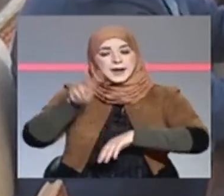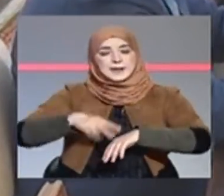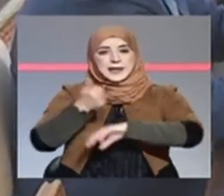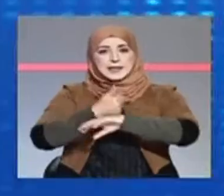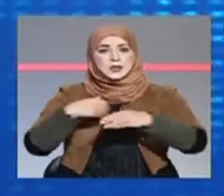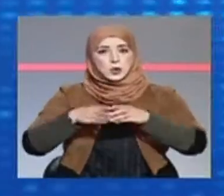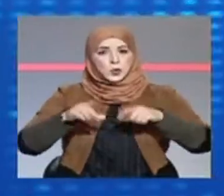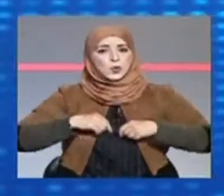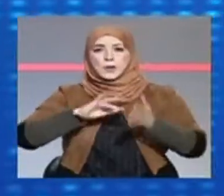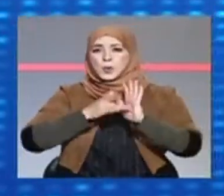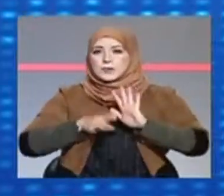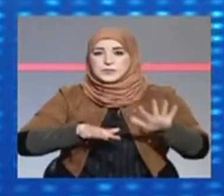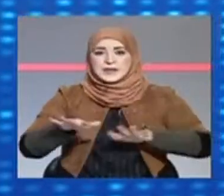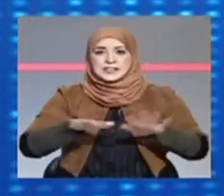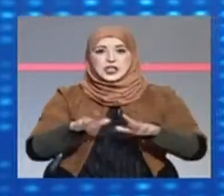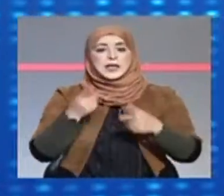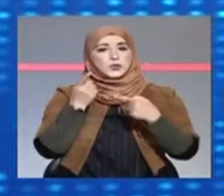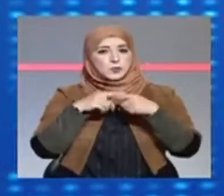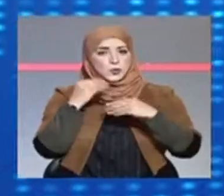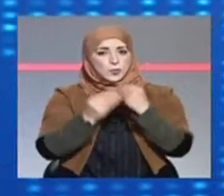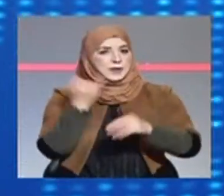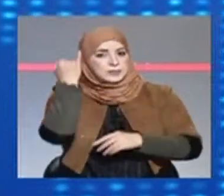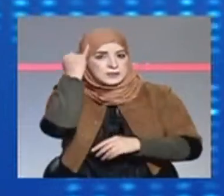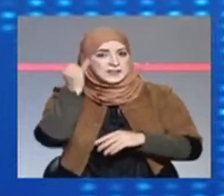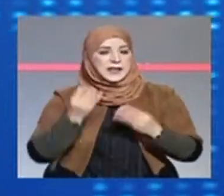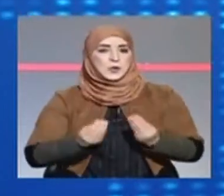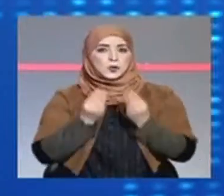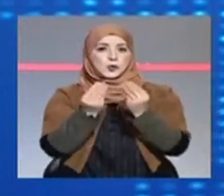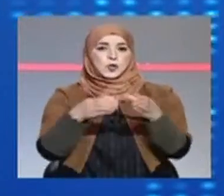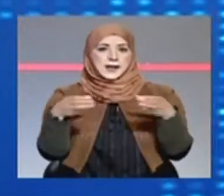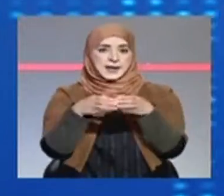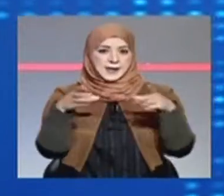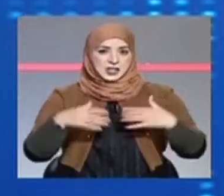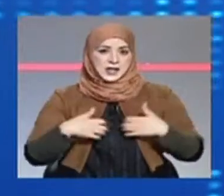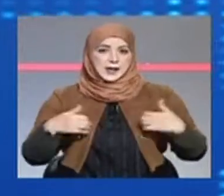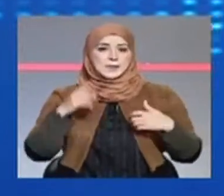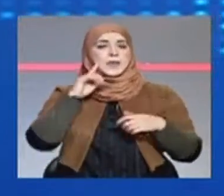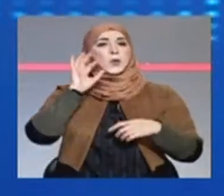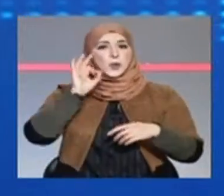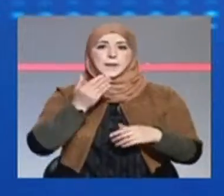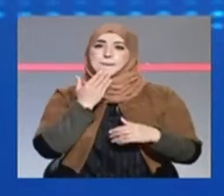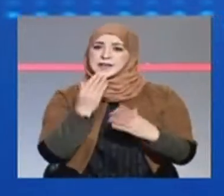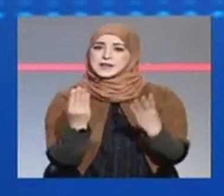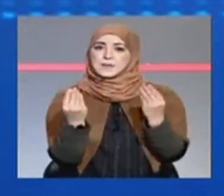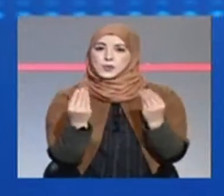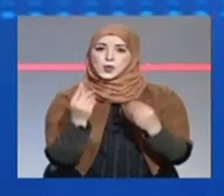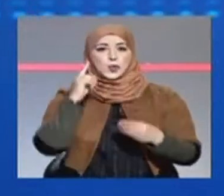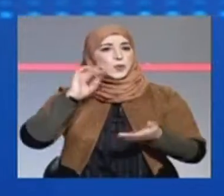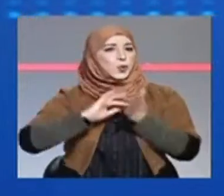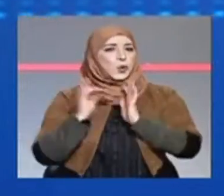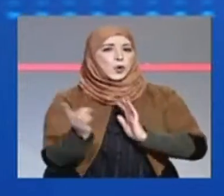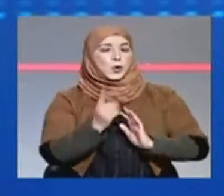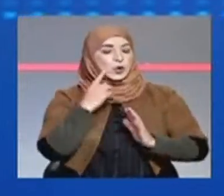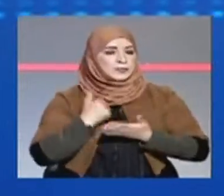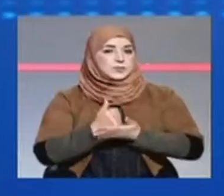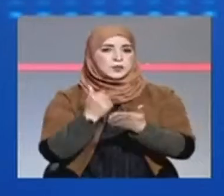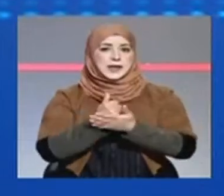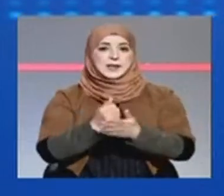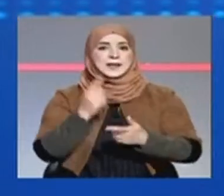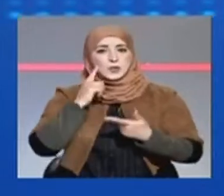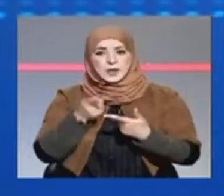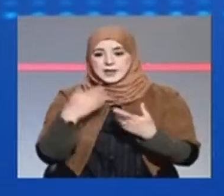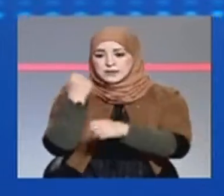والاجراءات والمقترحات التي تقدمها اللجنه العلميه نثمن ان المجهودات التي تبذلها و مبينا ان